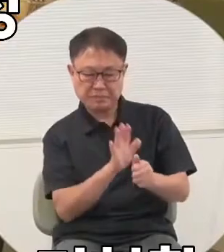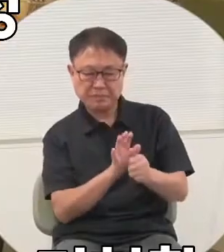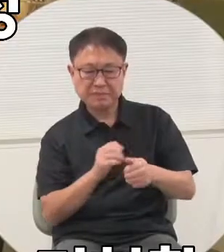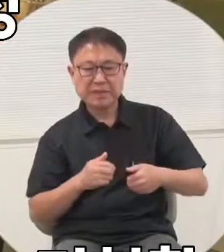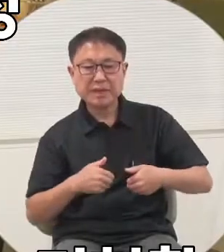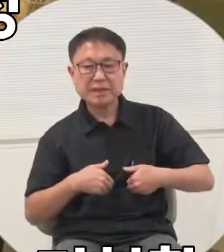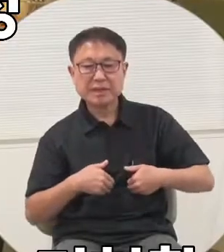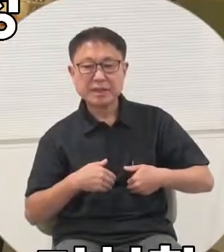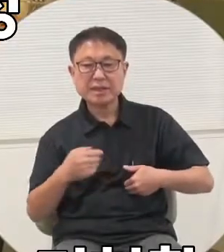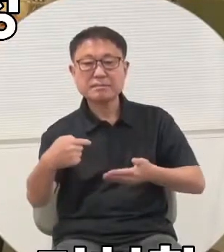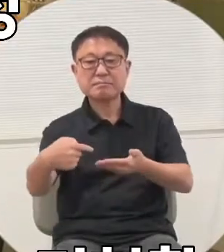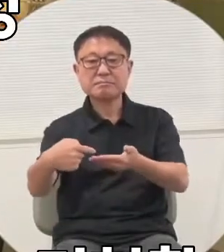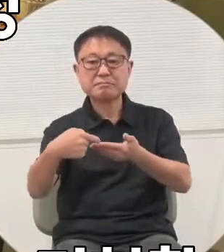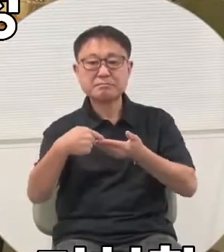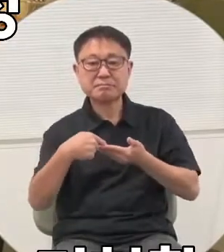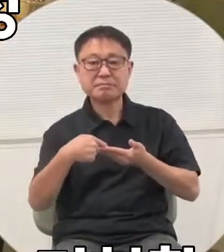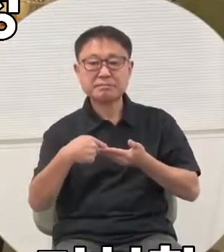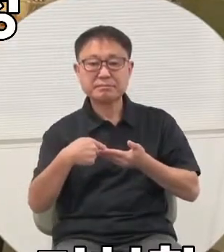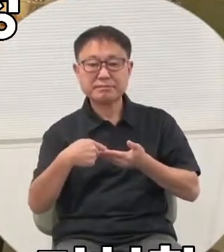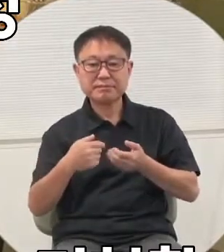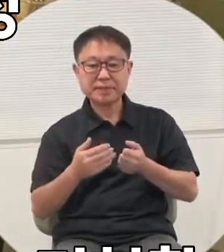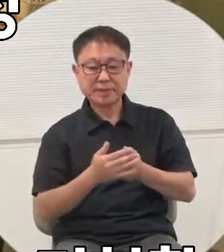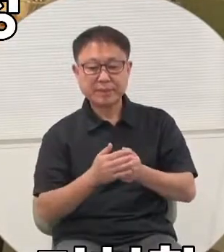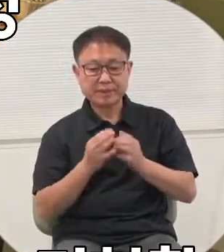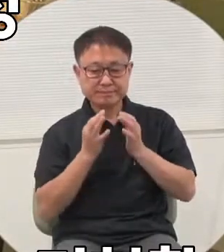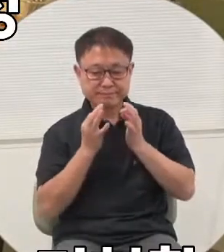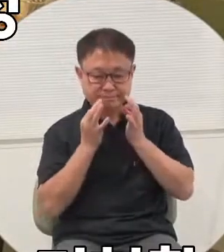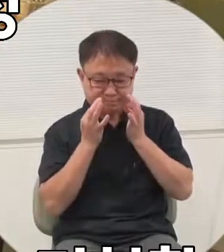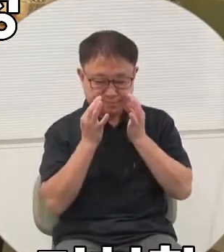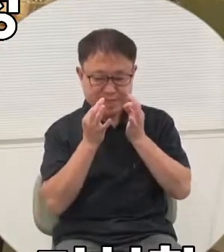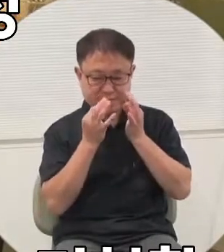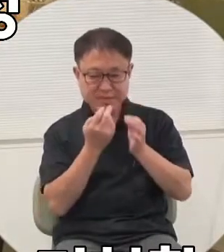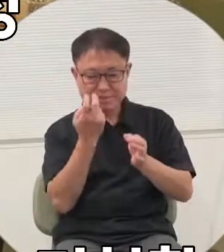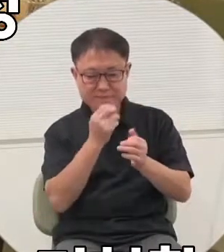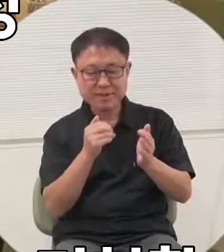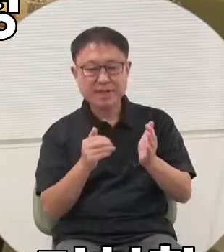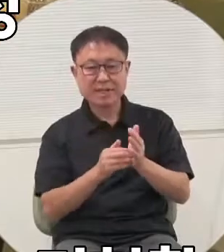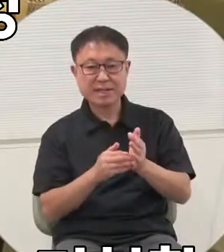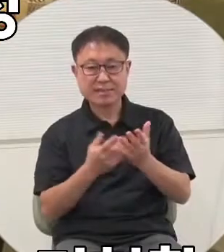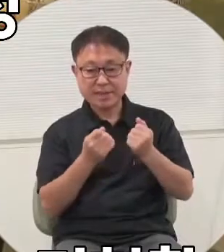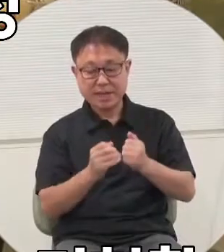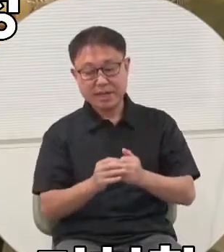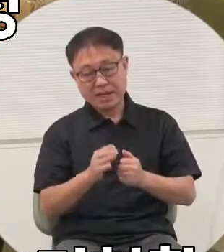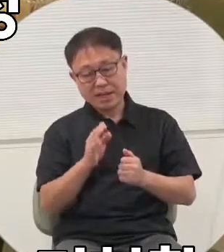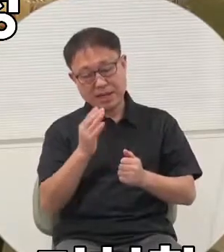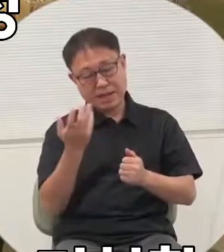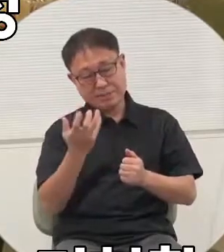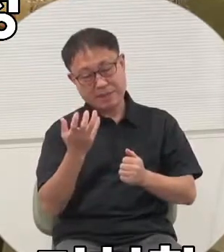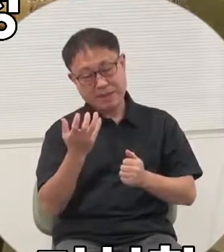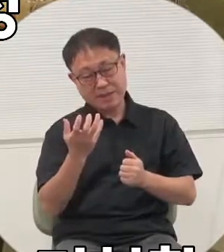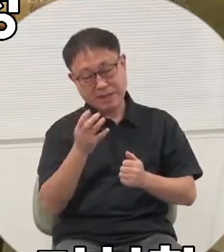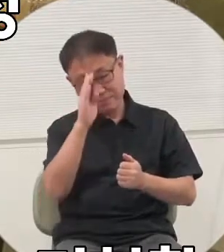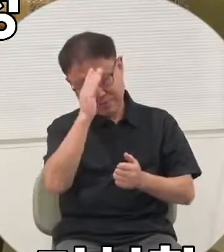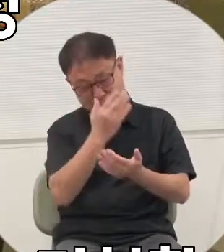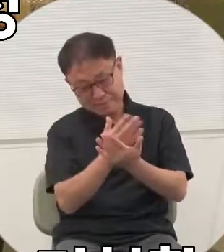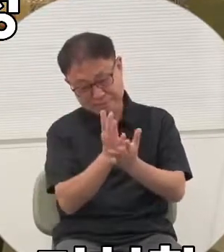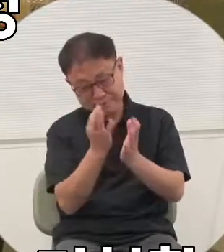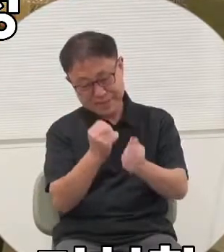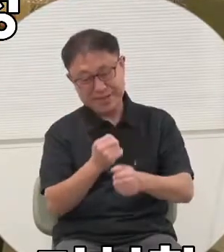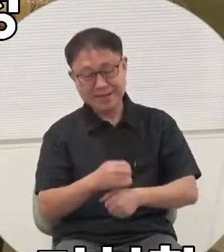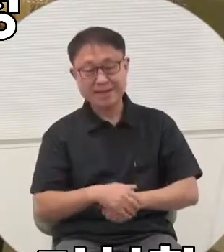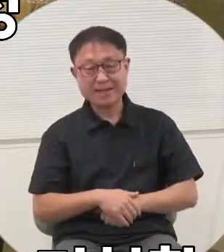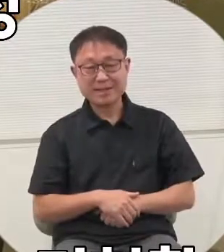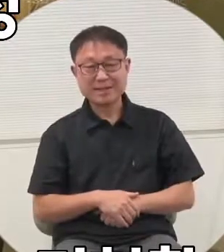저희가 굉장히 열심히 좀 진행을 했었고요. 아픈 아이는 이제 아프다라는 게 여러 개념이잖아요. 근데